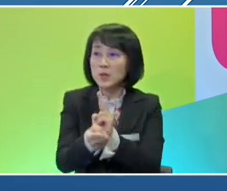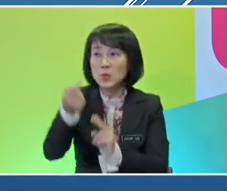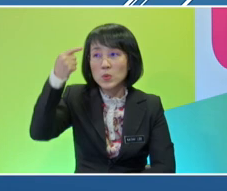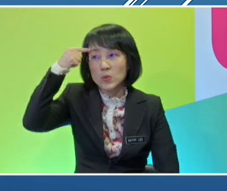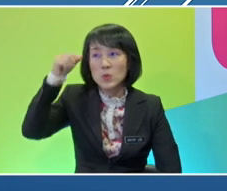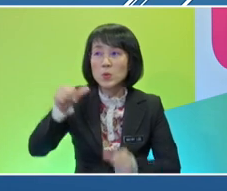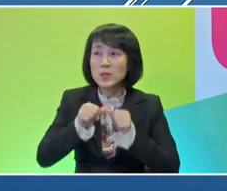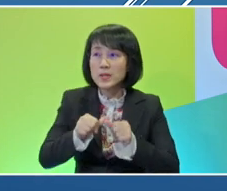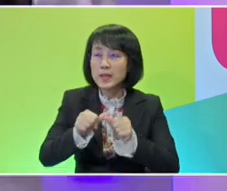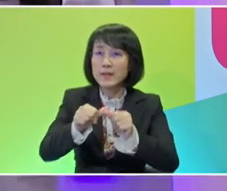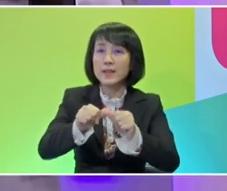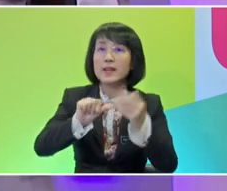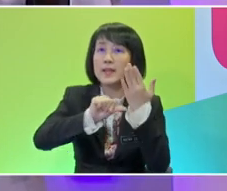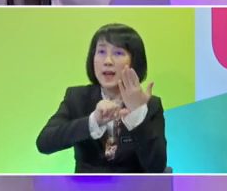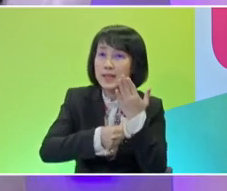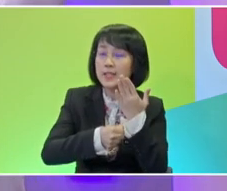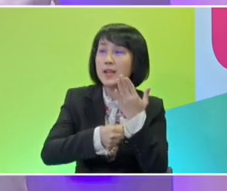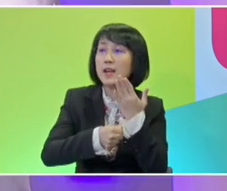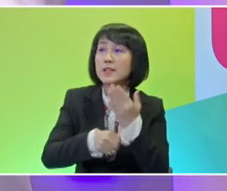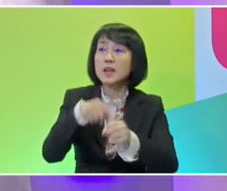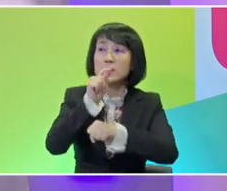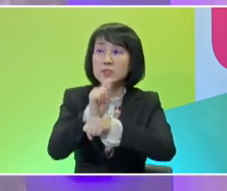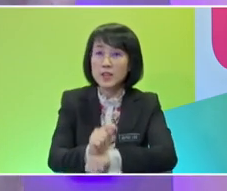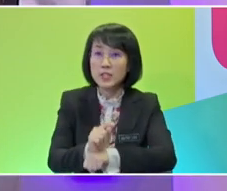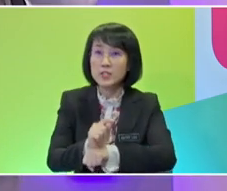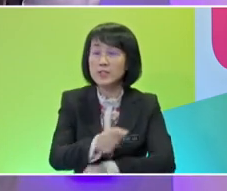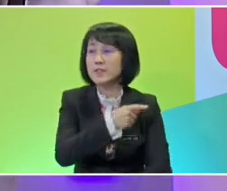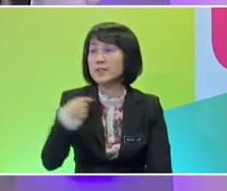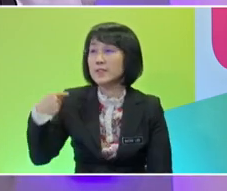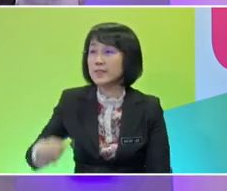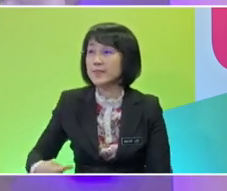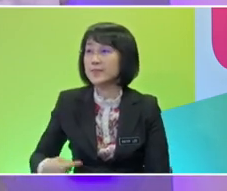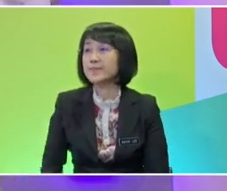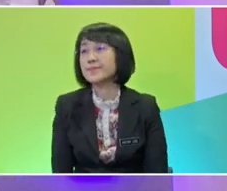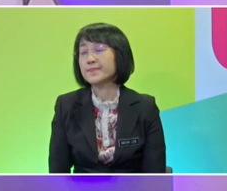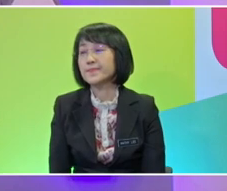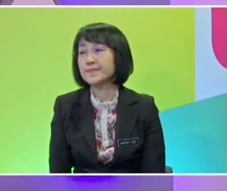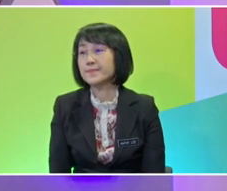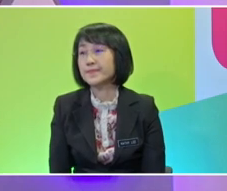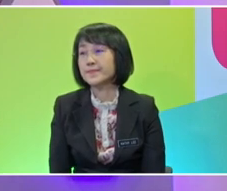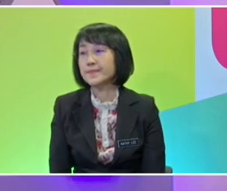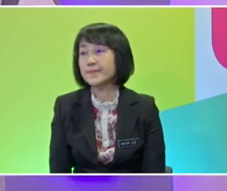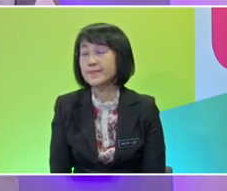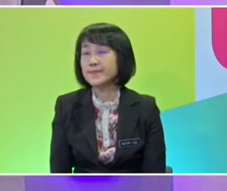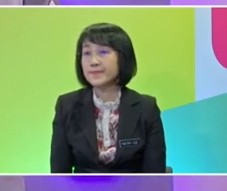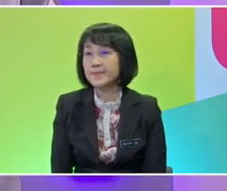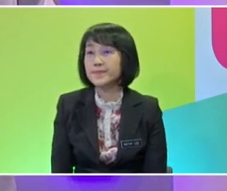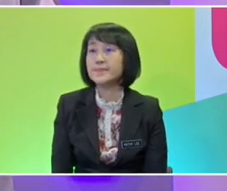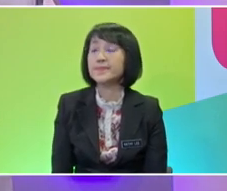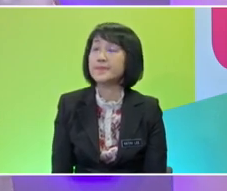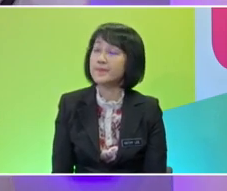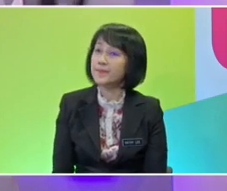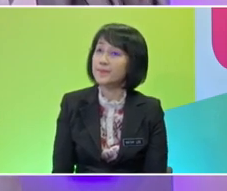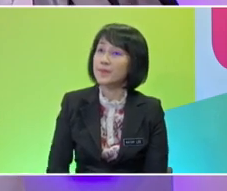Cina jadi apabila confusianisme ini tadi saya rasa mungkin hari ini agak sinonim sebut popusianisme